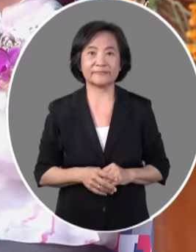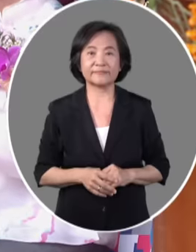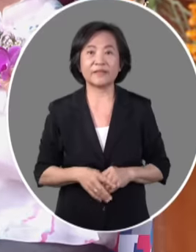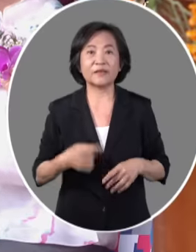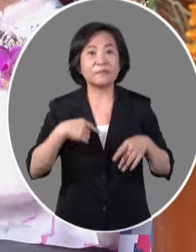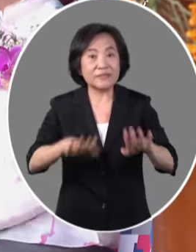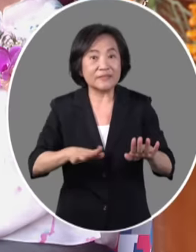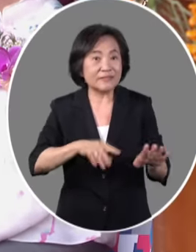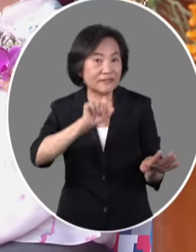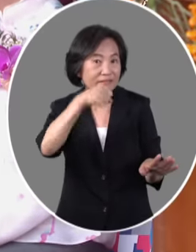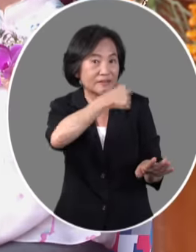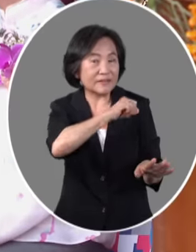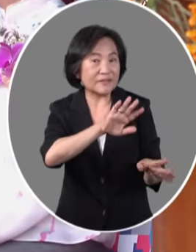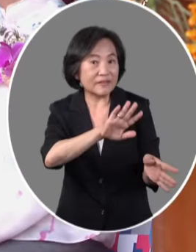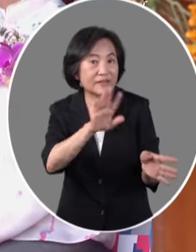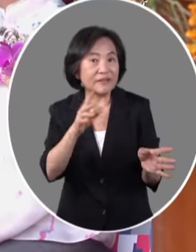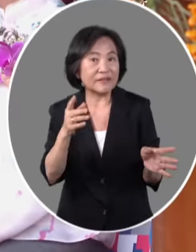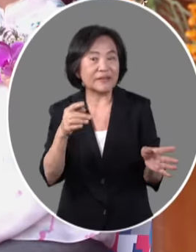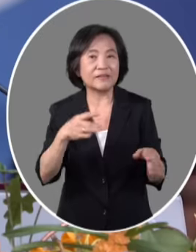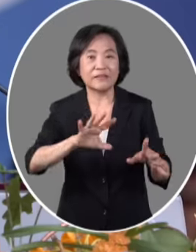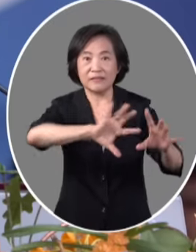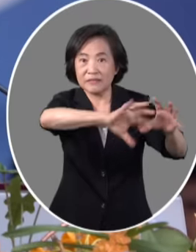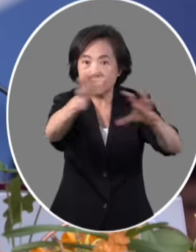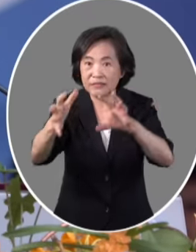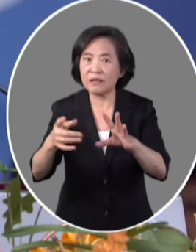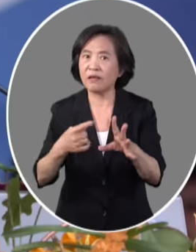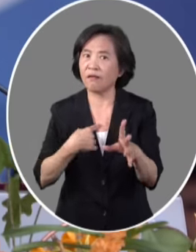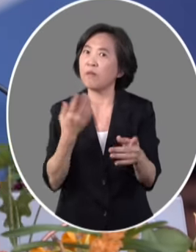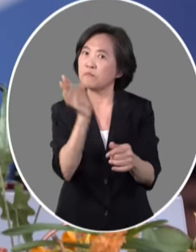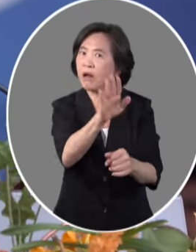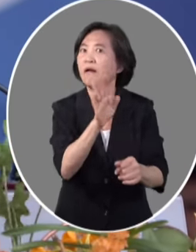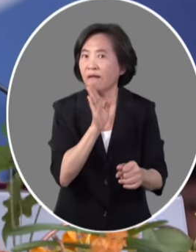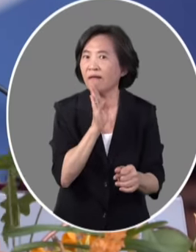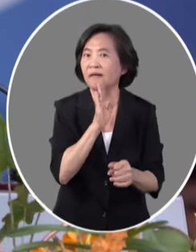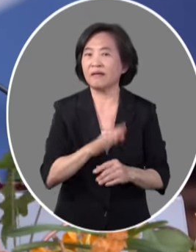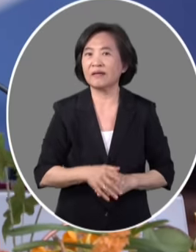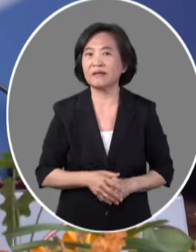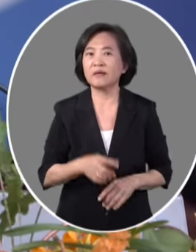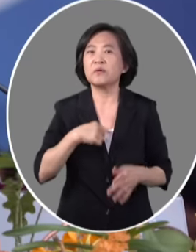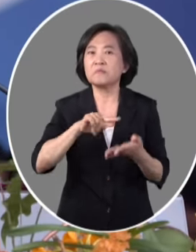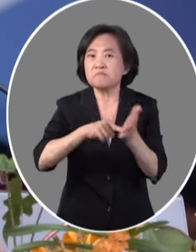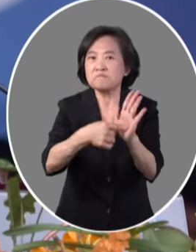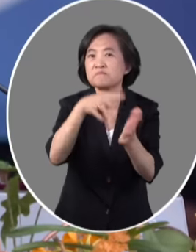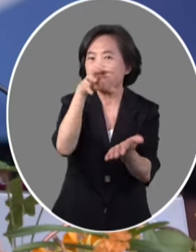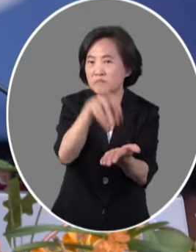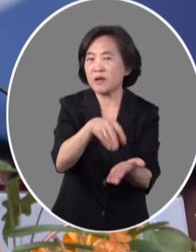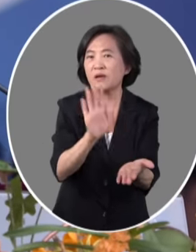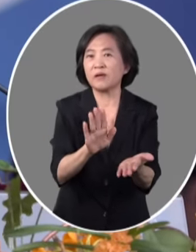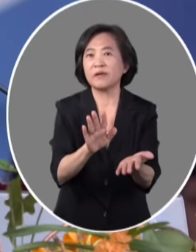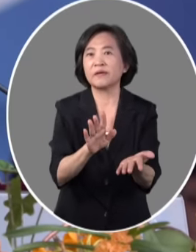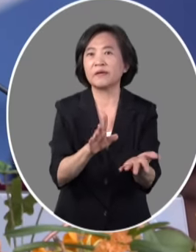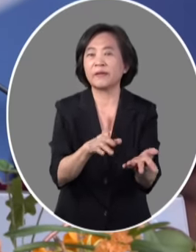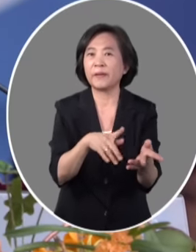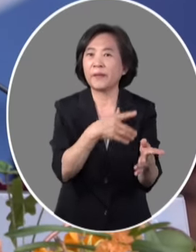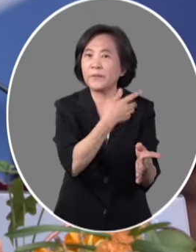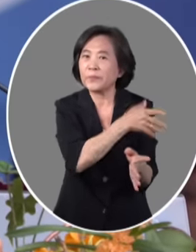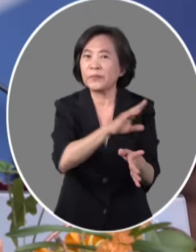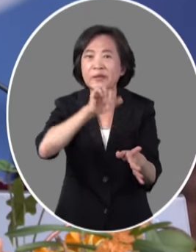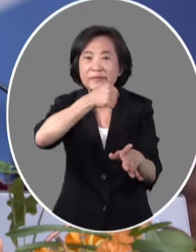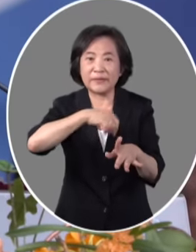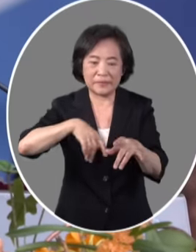现在的台湾已经是世界的台湾，我们已经证明了，无论在地缘战